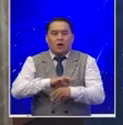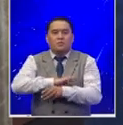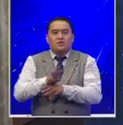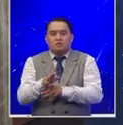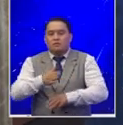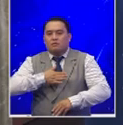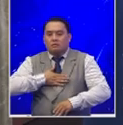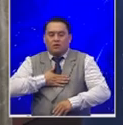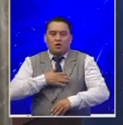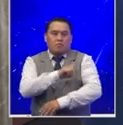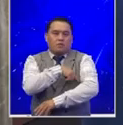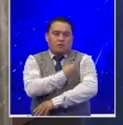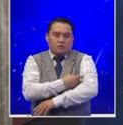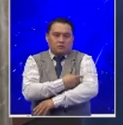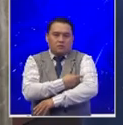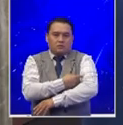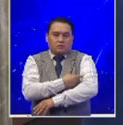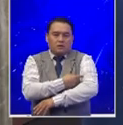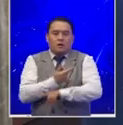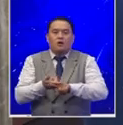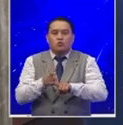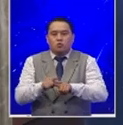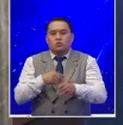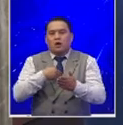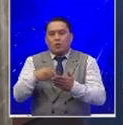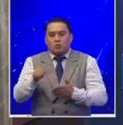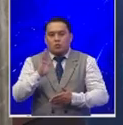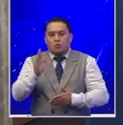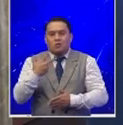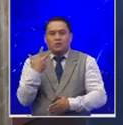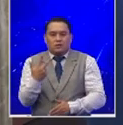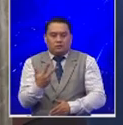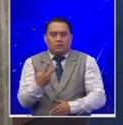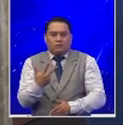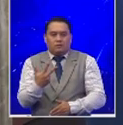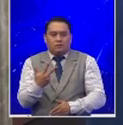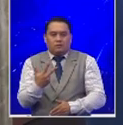наших больниц, за счет которых будет закуплено 3